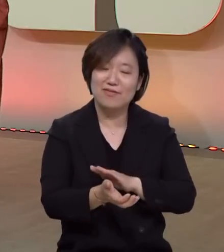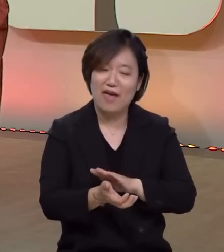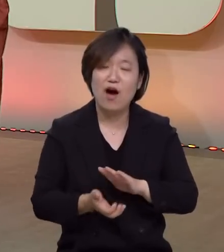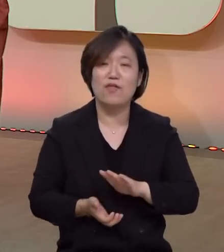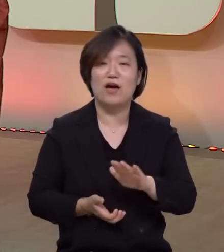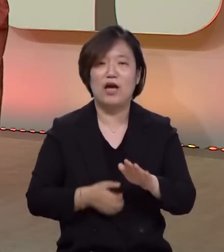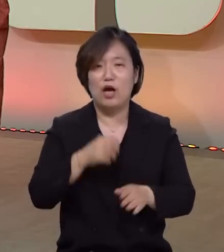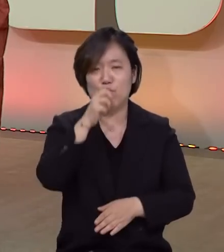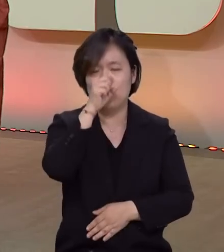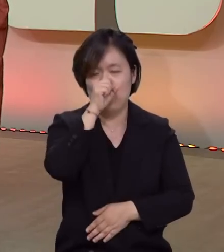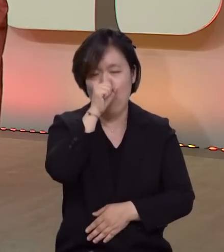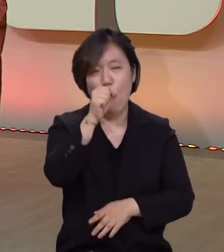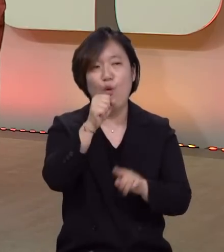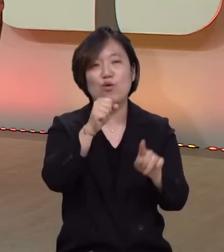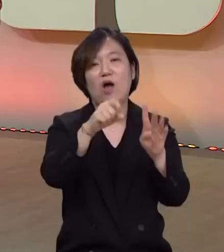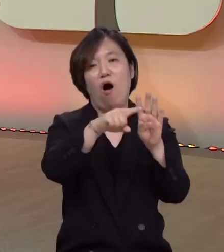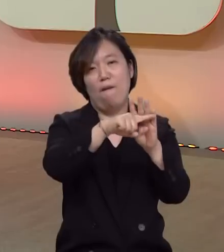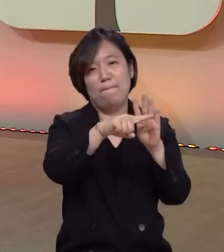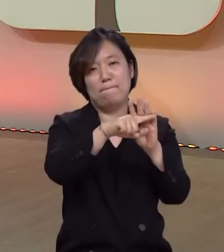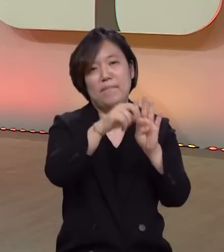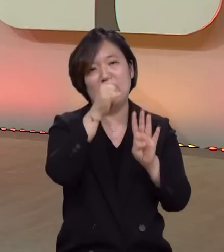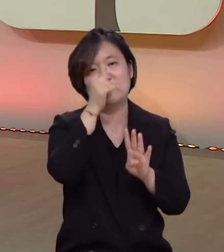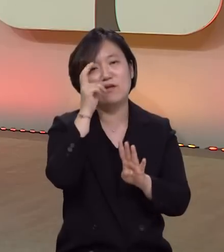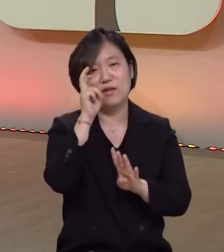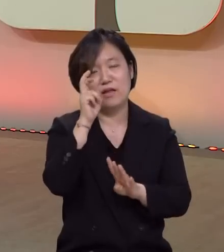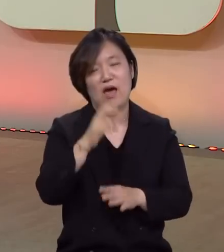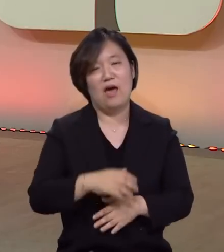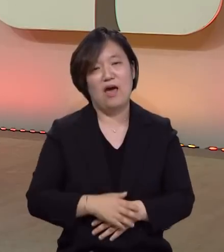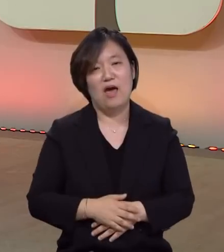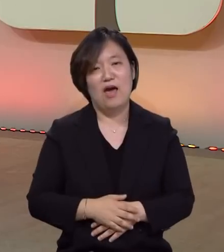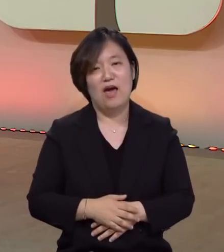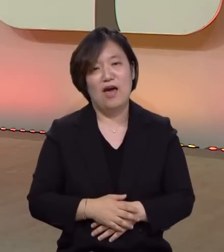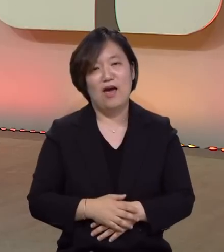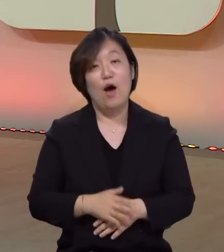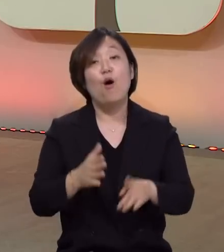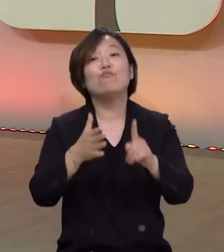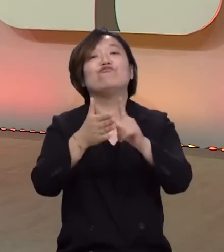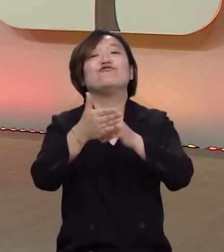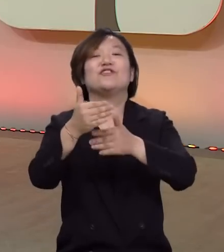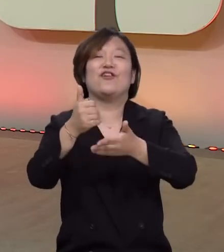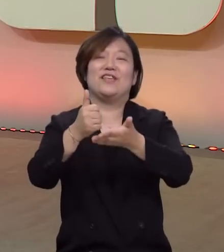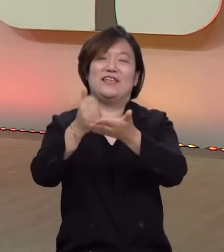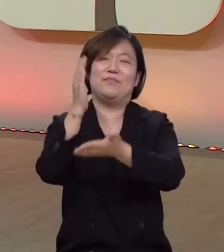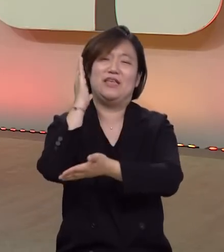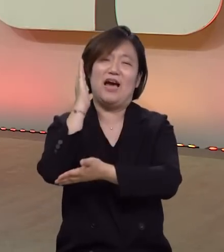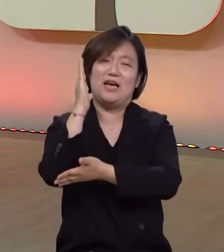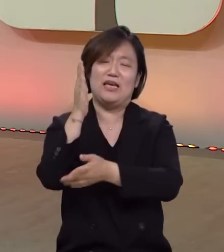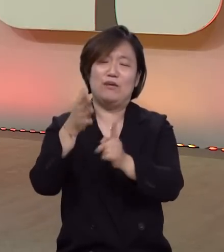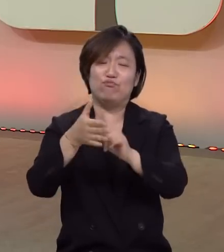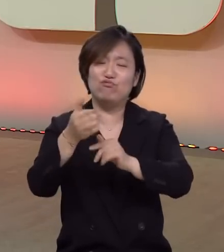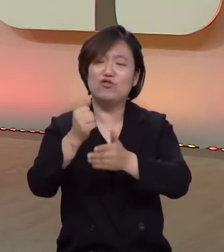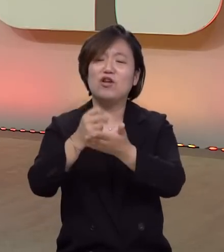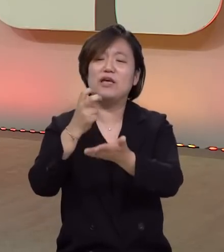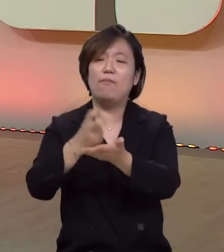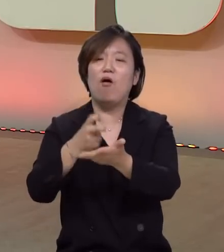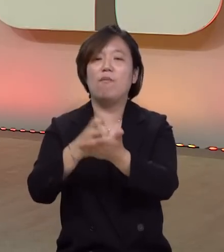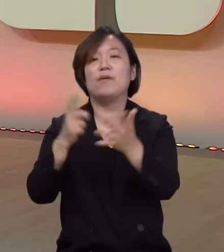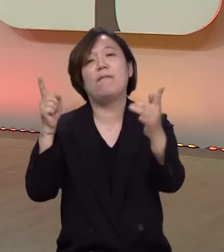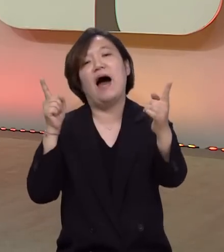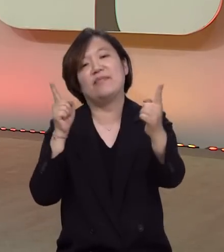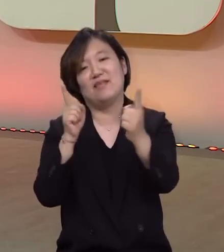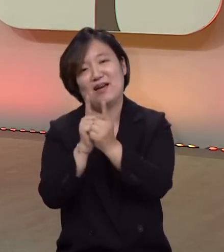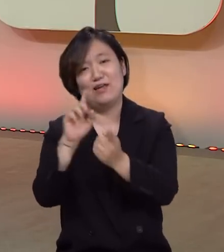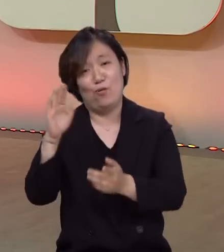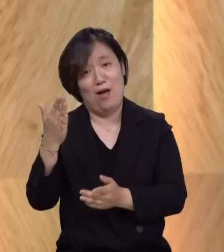착한 성근이 있었는지이 소중한 부처님 법을 만나게 돼서 머리를 깎고 이제 출가를 하셨다고